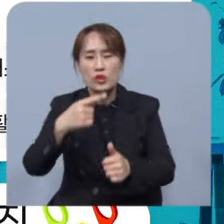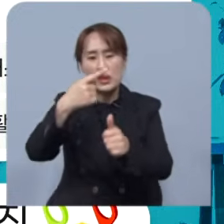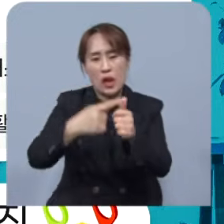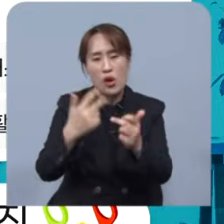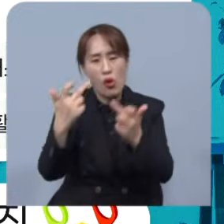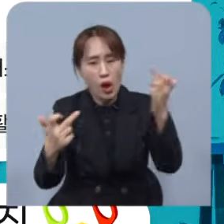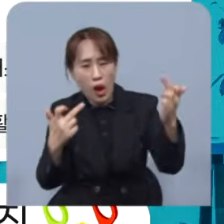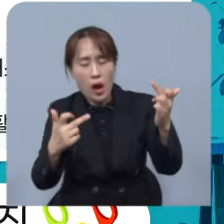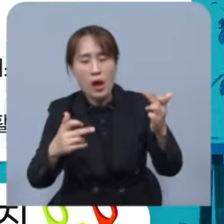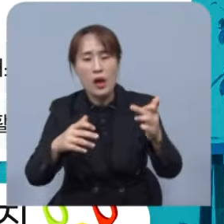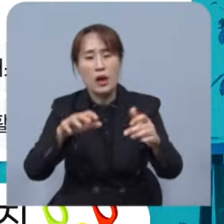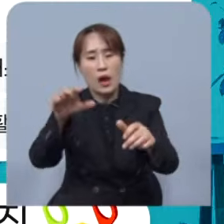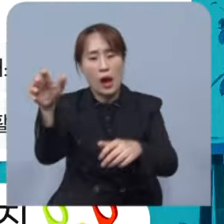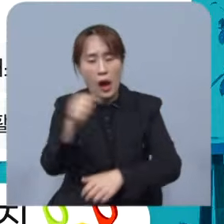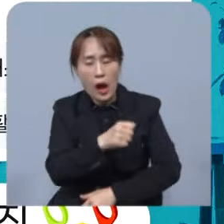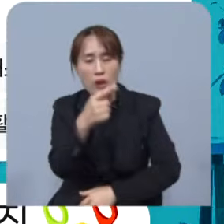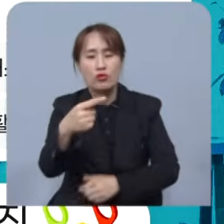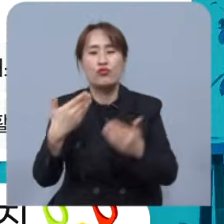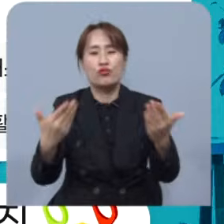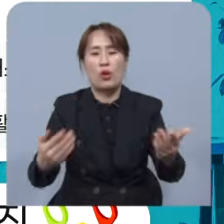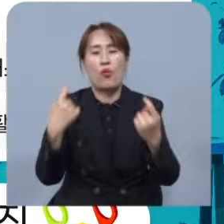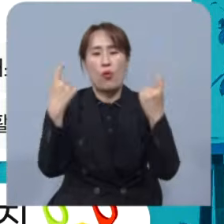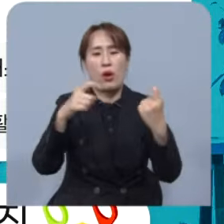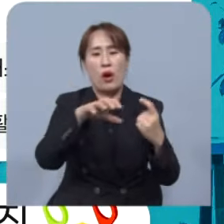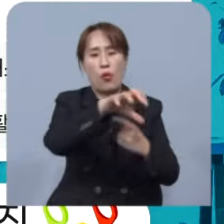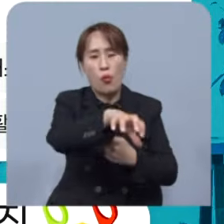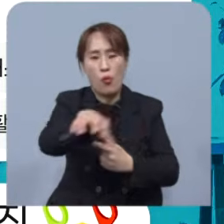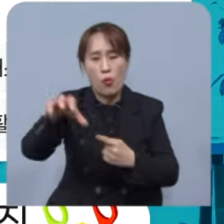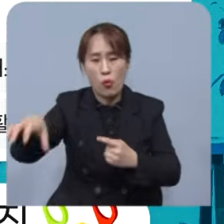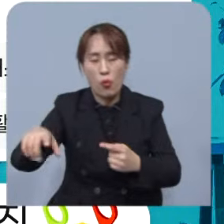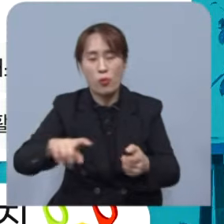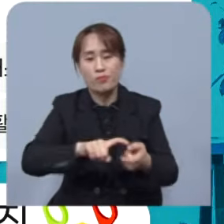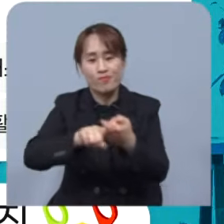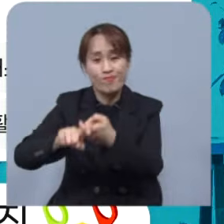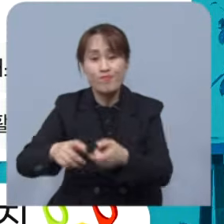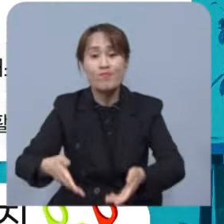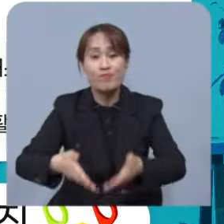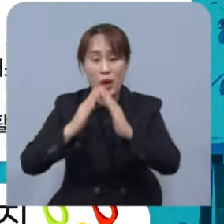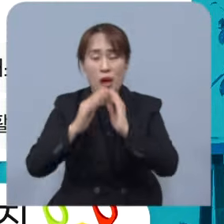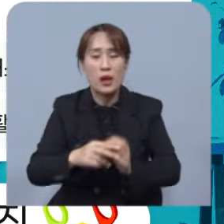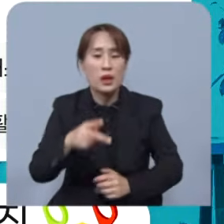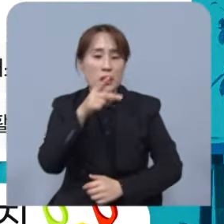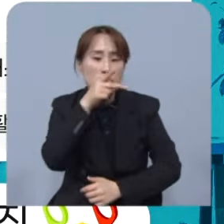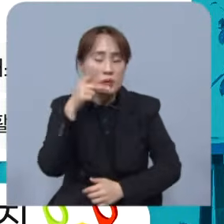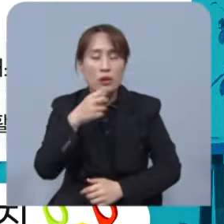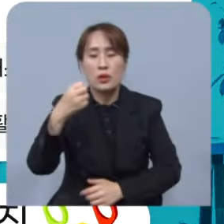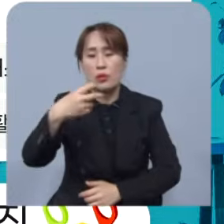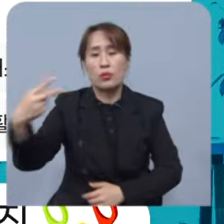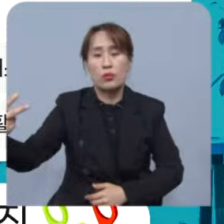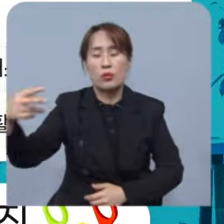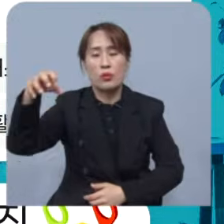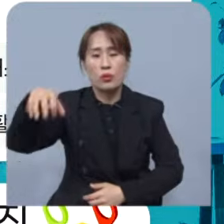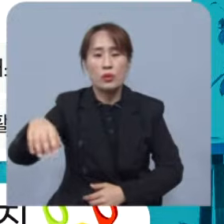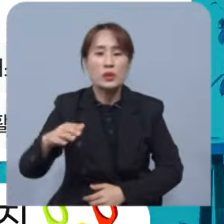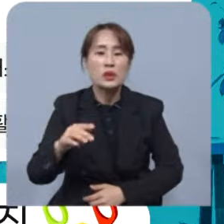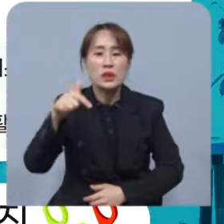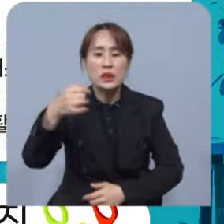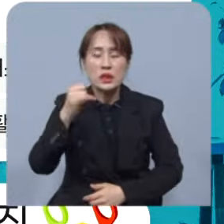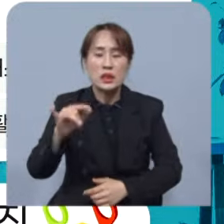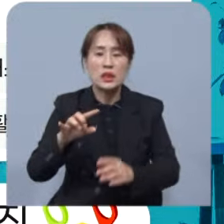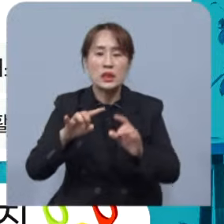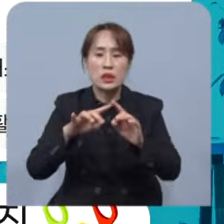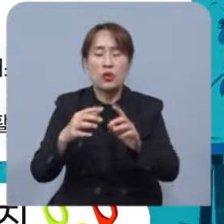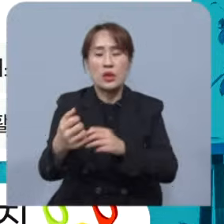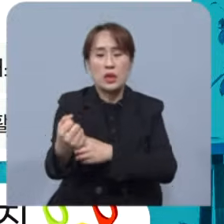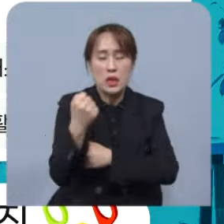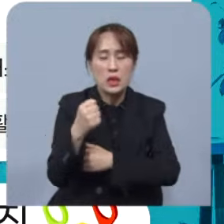활용하여 백두대간 휴양 관광 벨트를 조성하겠습니다. 음성과 영동에는 그린 에너지, 포도